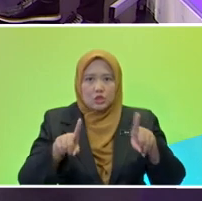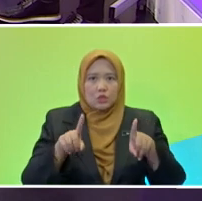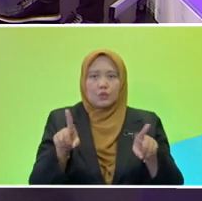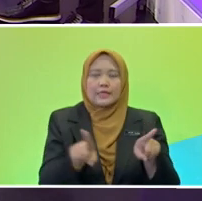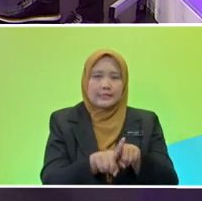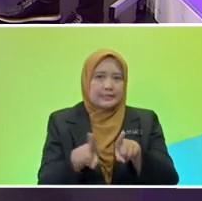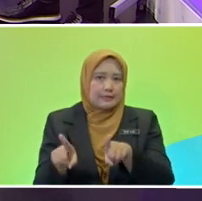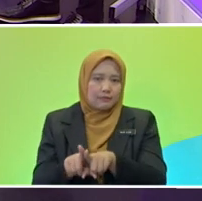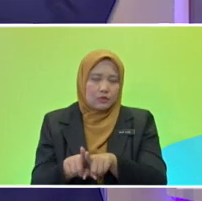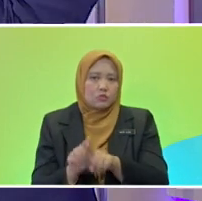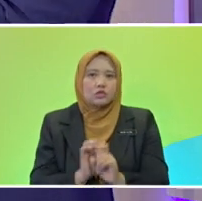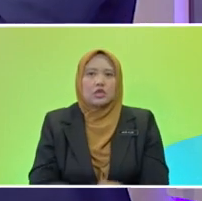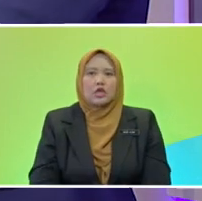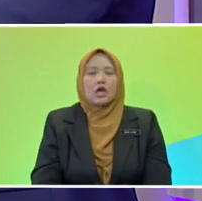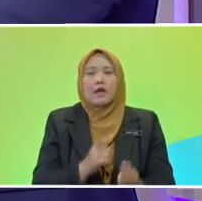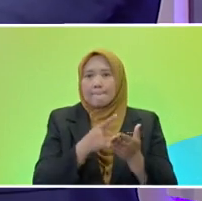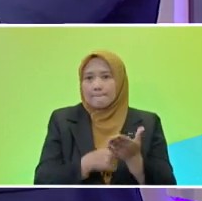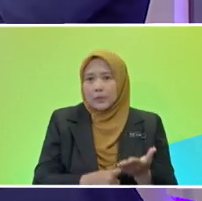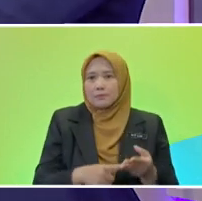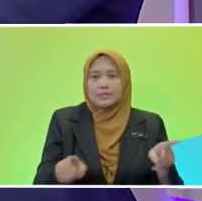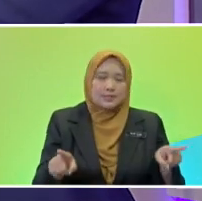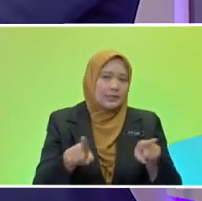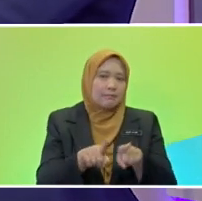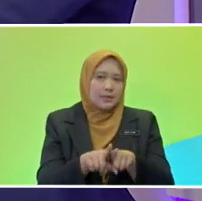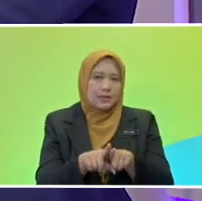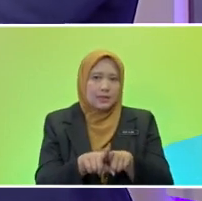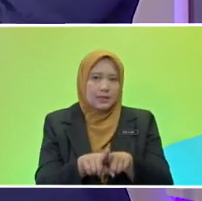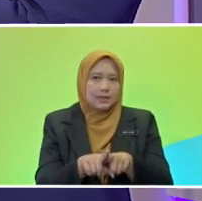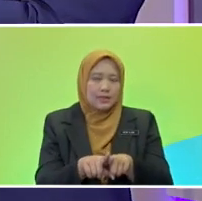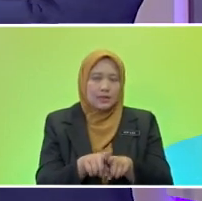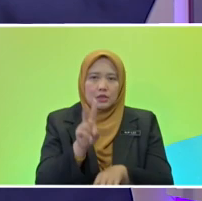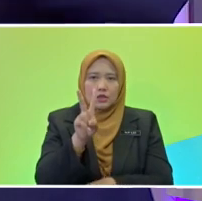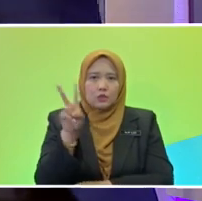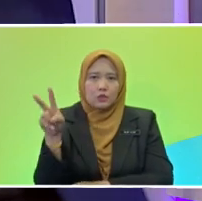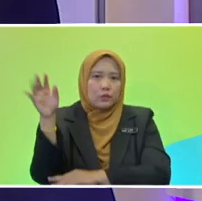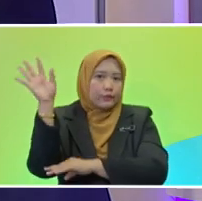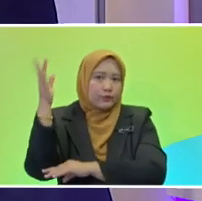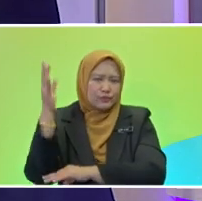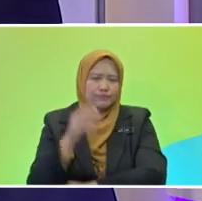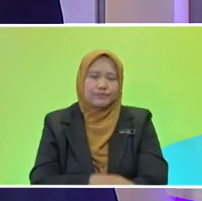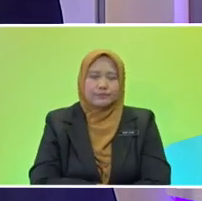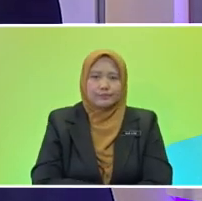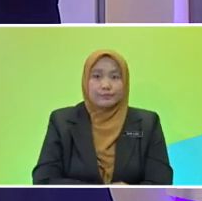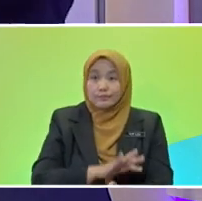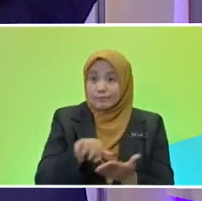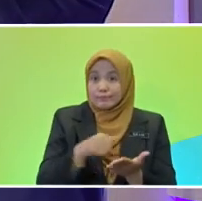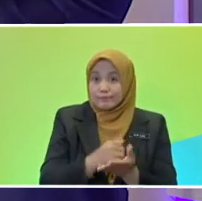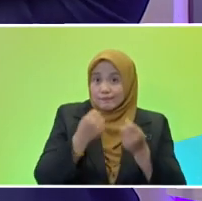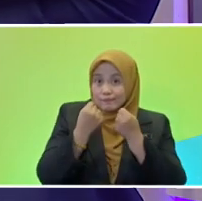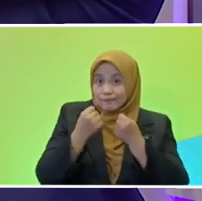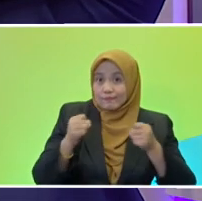kita tentukan apakah persamaan diantara pokok terong dan juga pupuk tomato Adakah semua telah bersedia